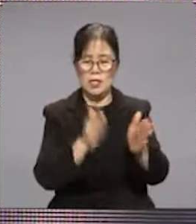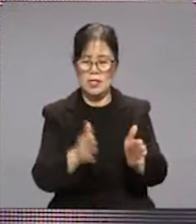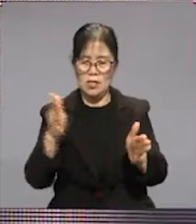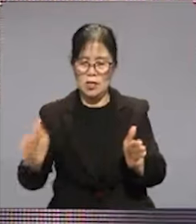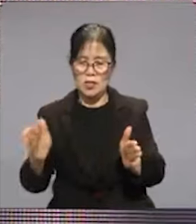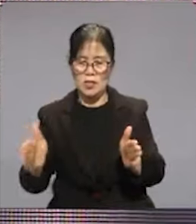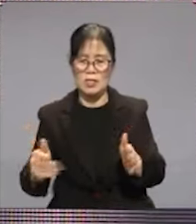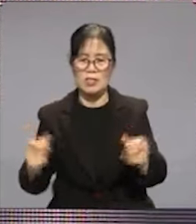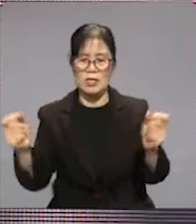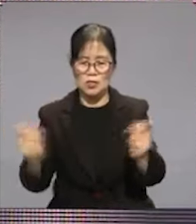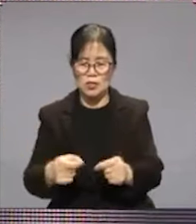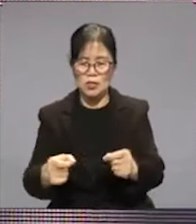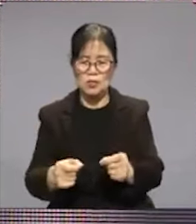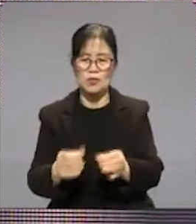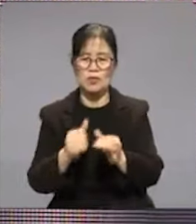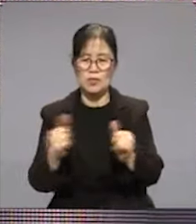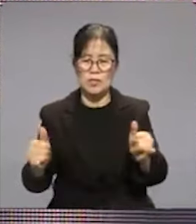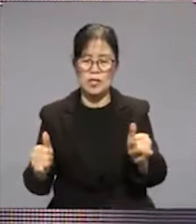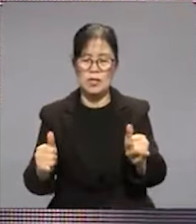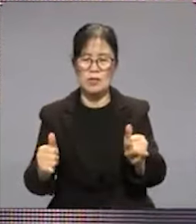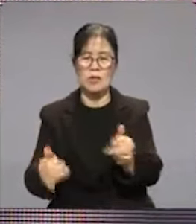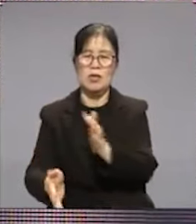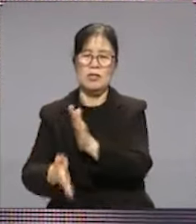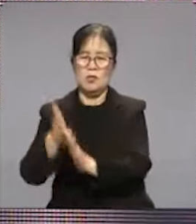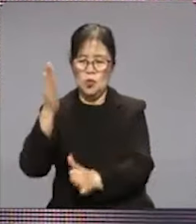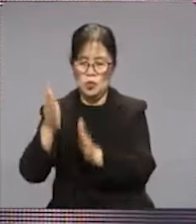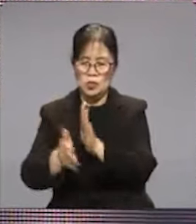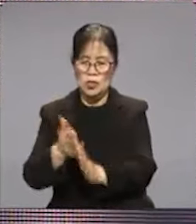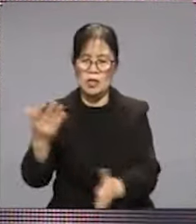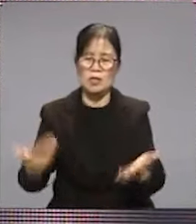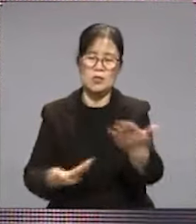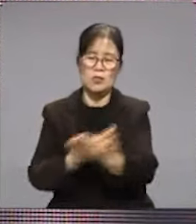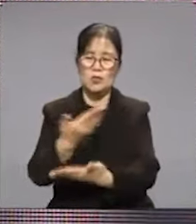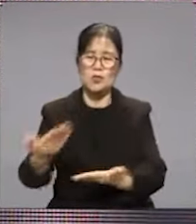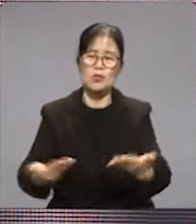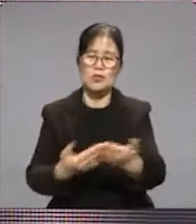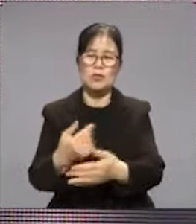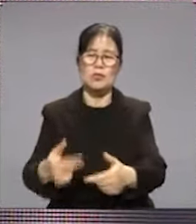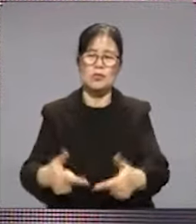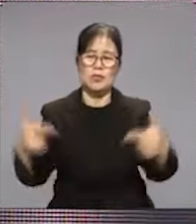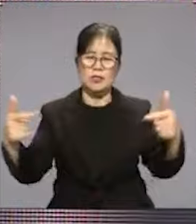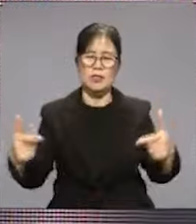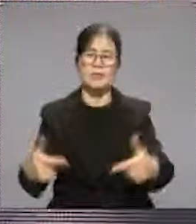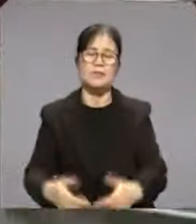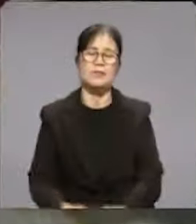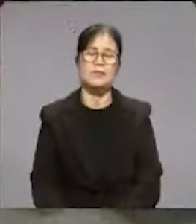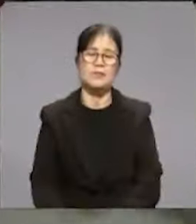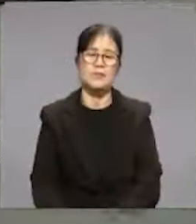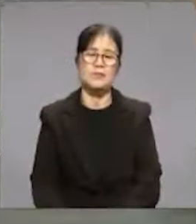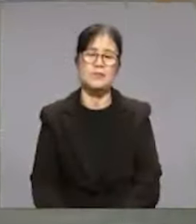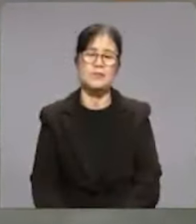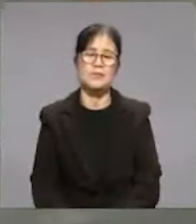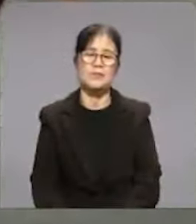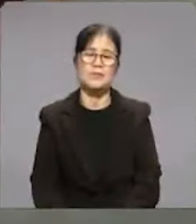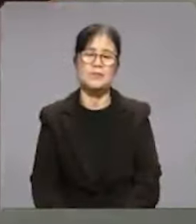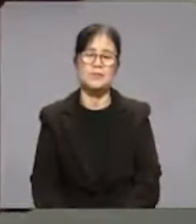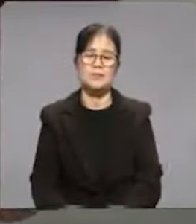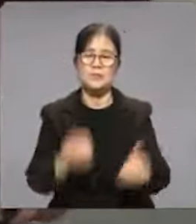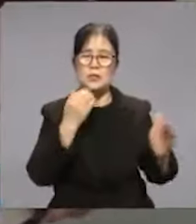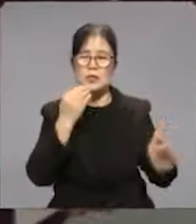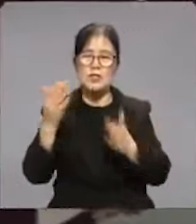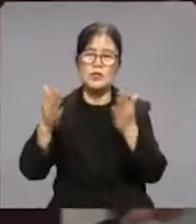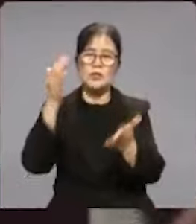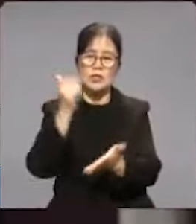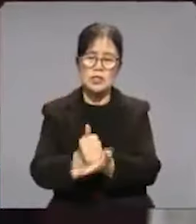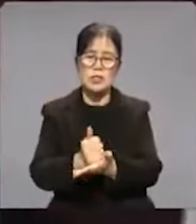도시 간 거리를 단축시키고 사람과 도시의 교류를 확대합니다. 김동연